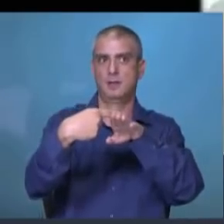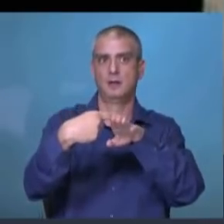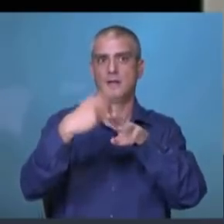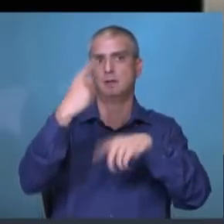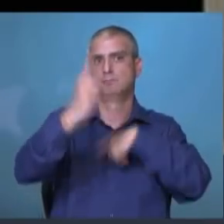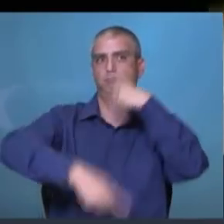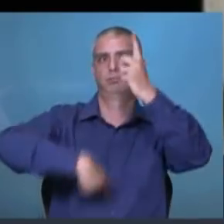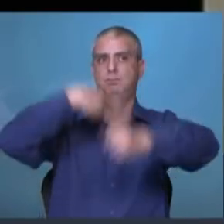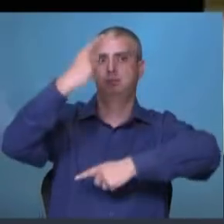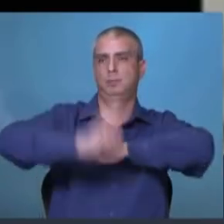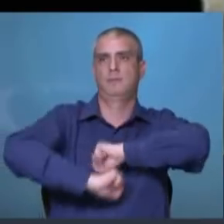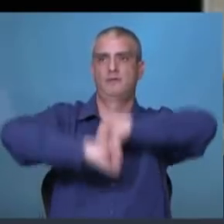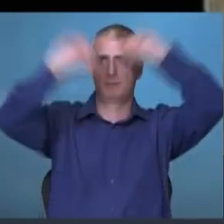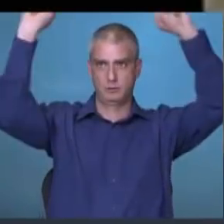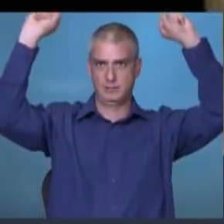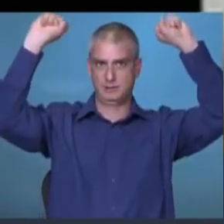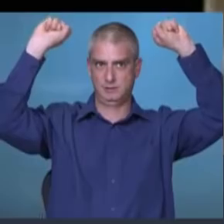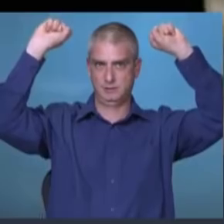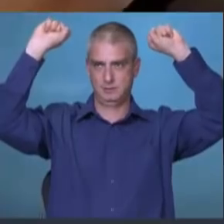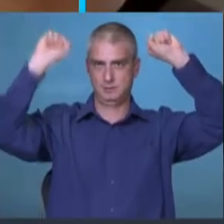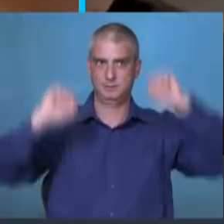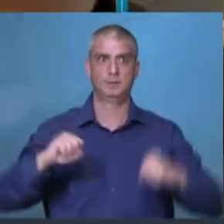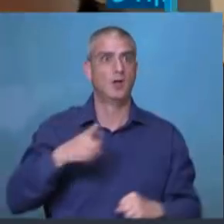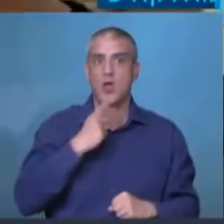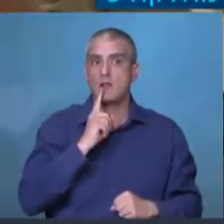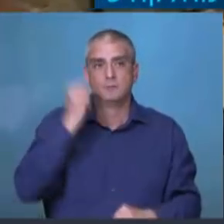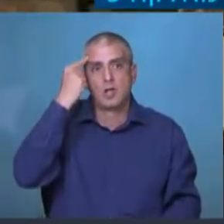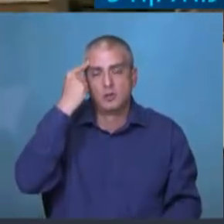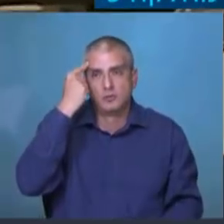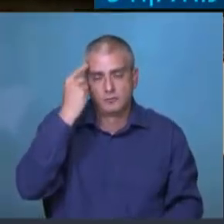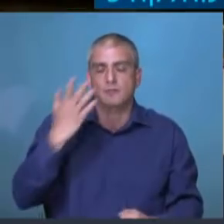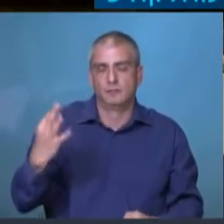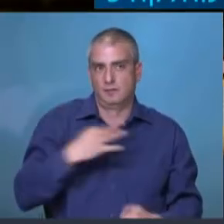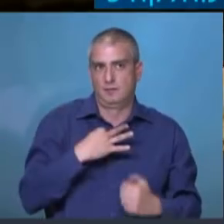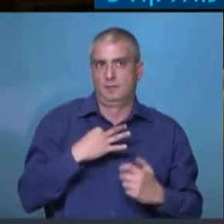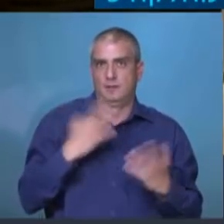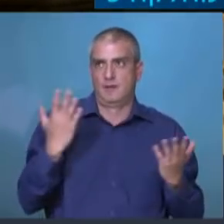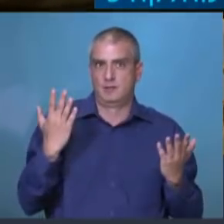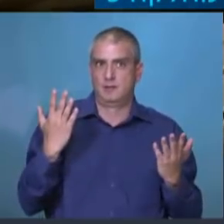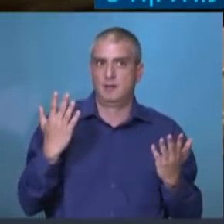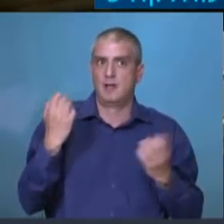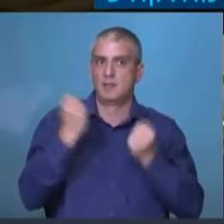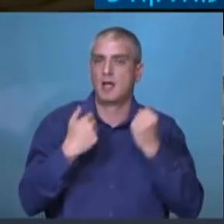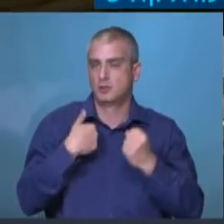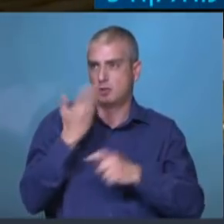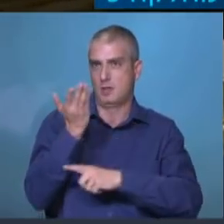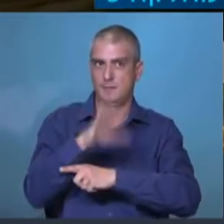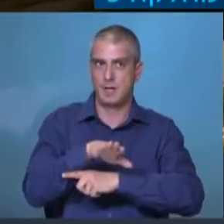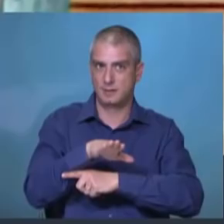להתהפך, והטנק התפוצץ לגמרי. עוד לא הספקתי לחשוב הרבה, ואז חטפתי, הנהג שלי